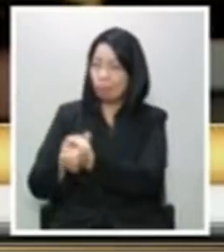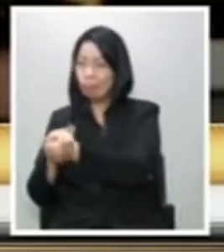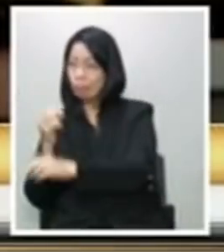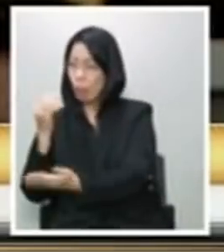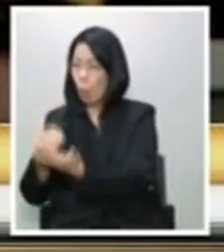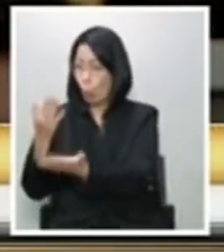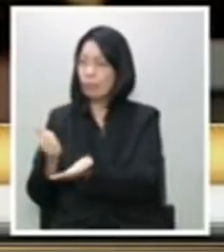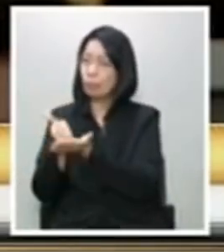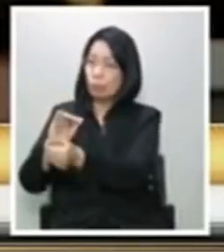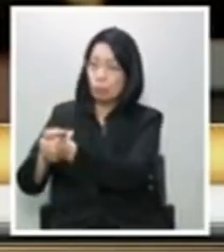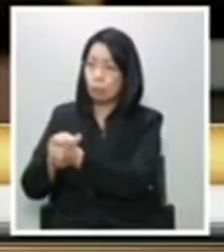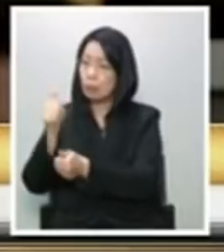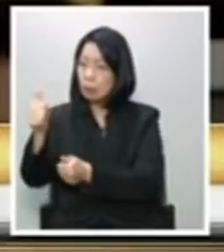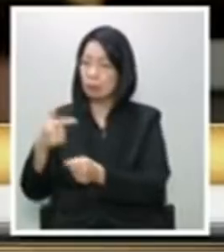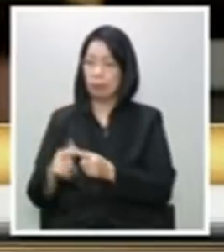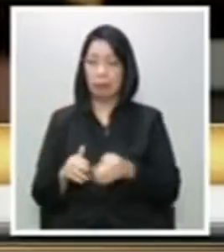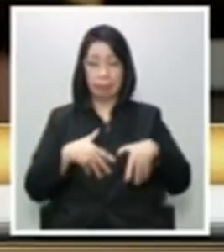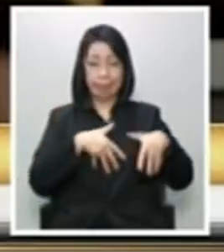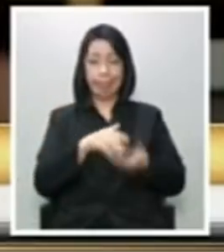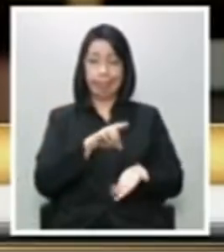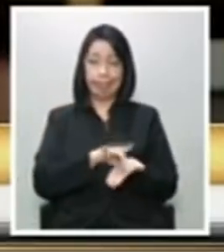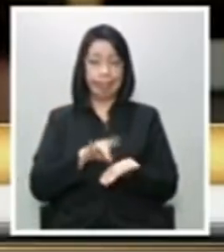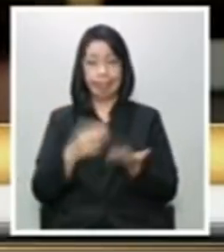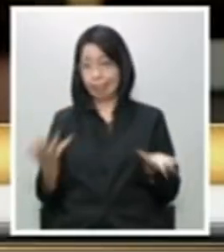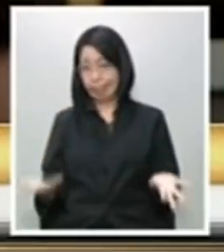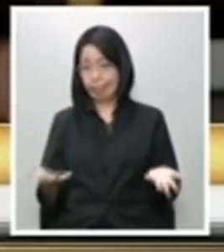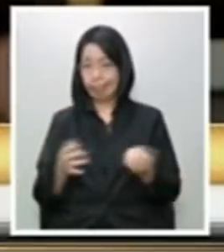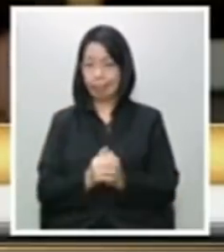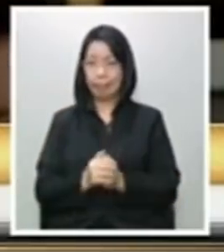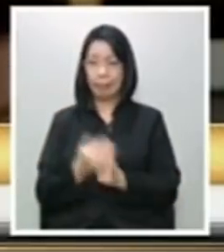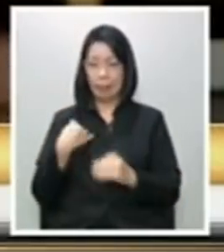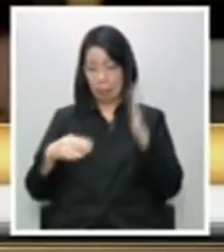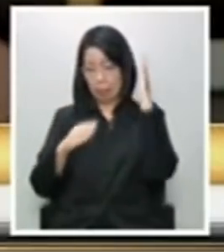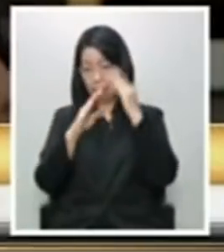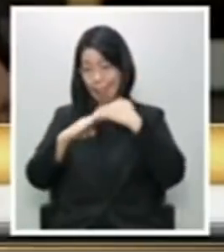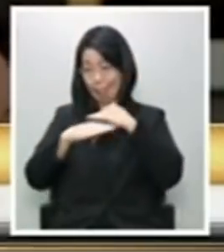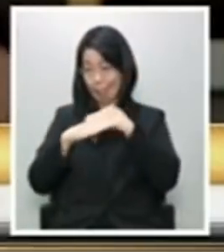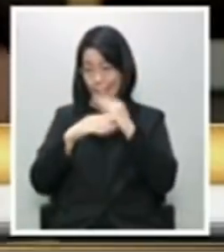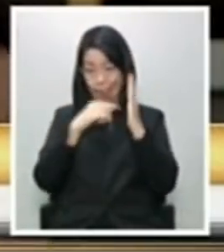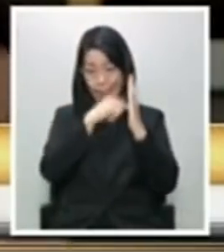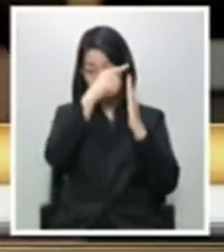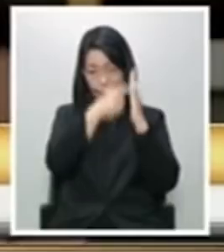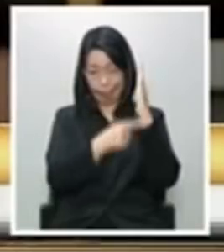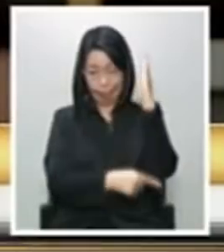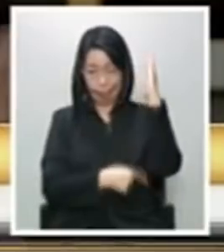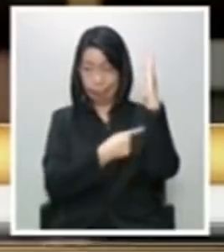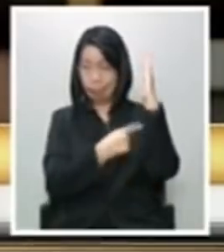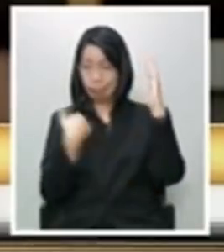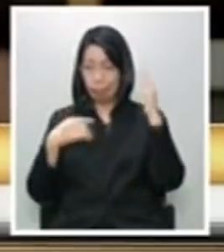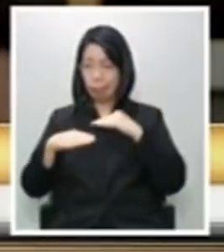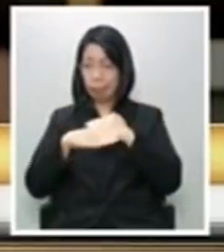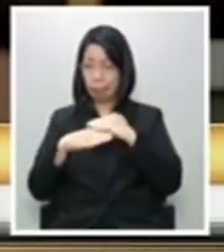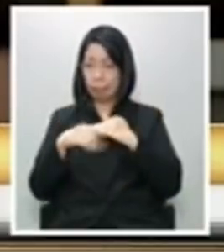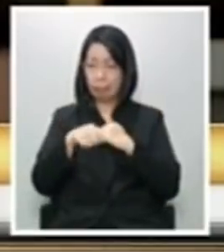วนอยู่ไม่ว่าจะเป็นเขตเศรษฐกิจพิเศษถ้าเป็นเขตเศรษฐกิจพิเศษชายแดนสามารถใช้ที่ดินได้ถึง50